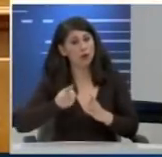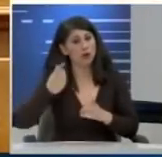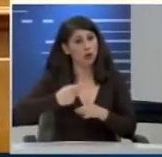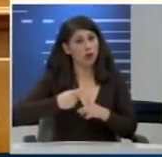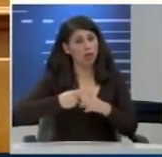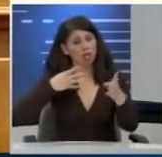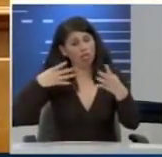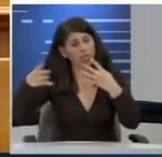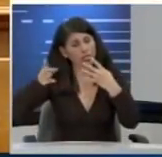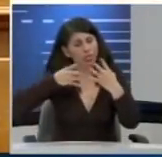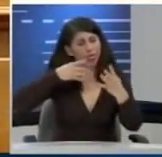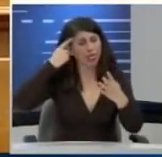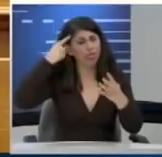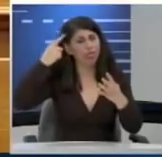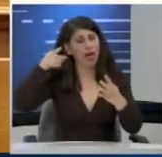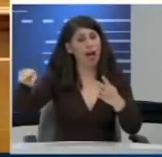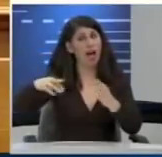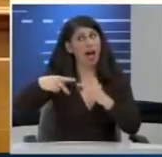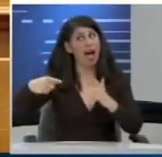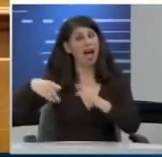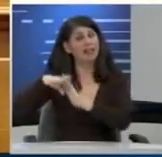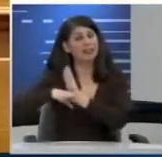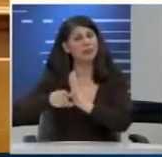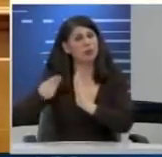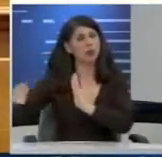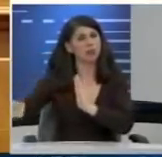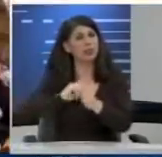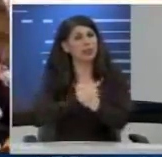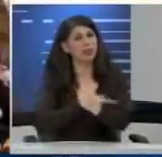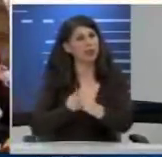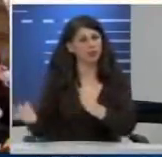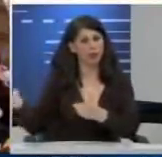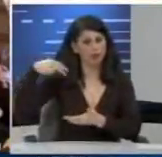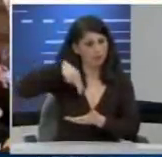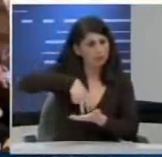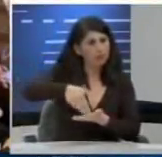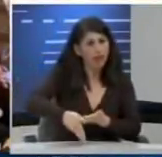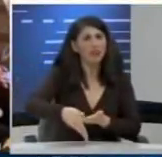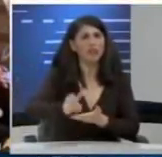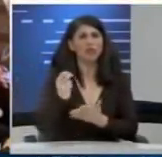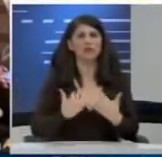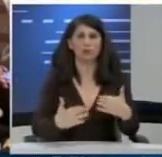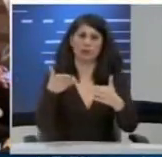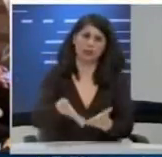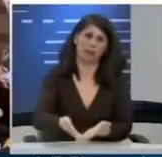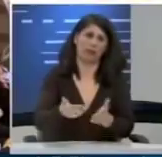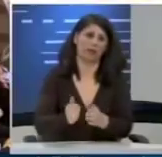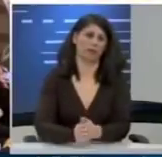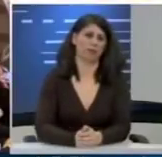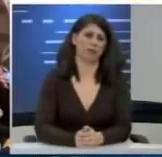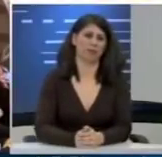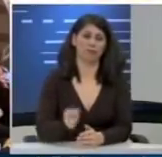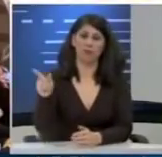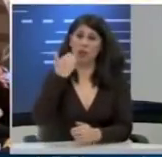λαού παραπλανημένο, θεωρώντας τους αντισυστημικούς, τους δίνει τη δυνατότητα να βρίσκονται στην εθνική αντιπροσωπεία σήμερα. Και